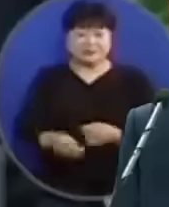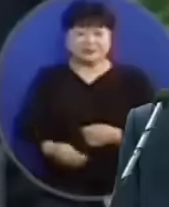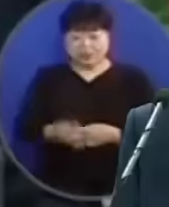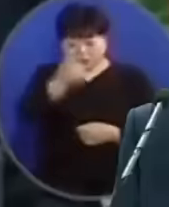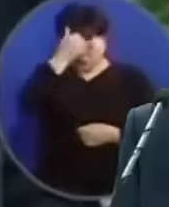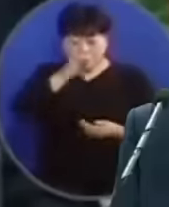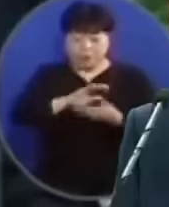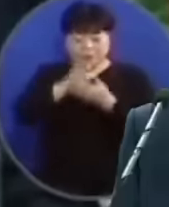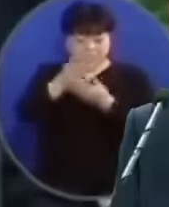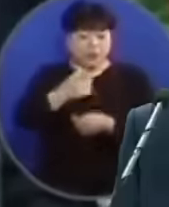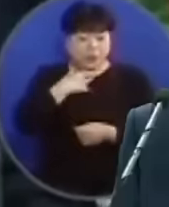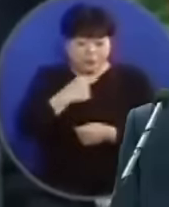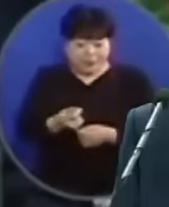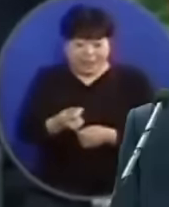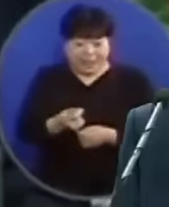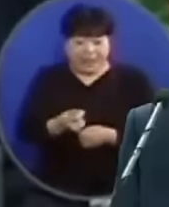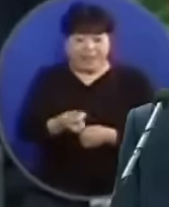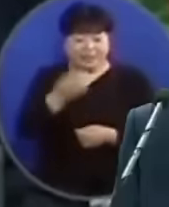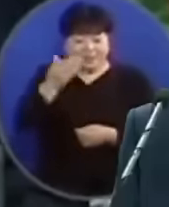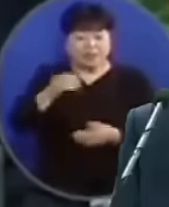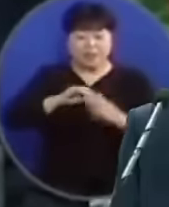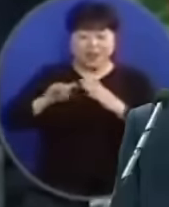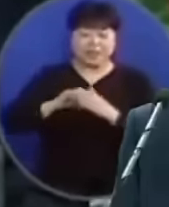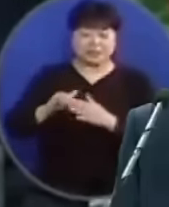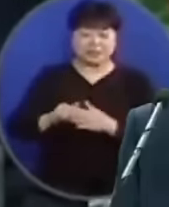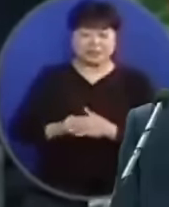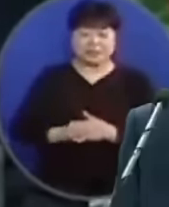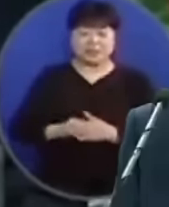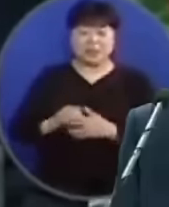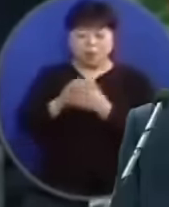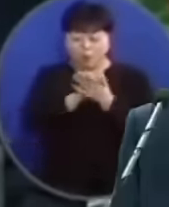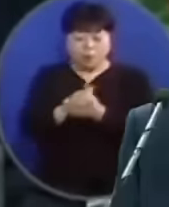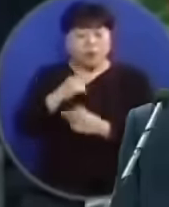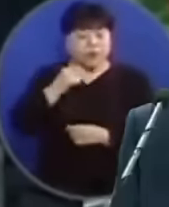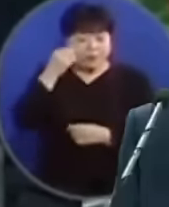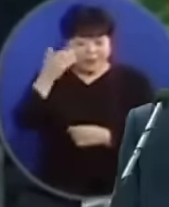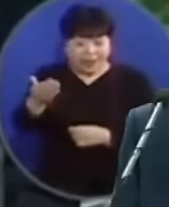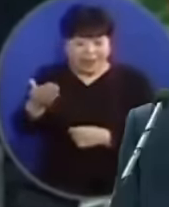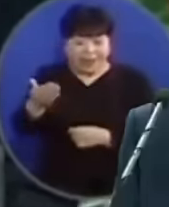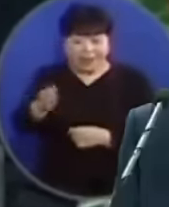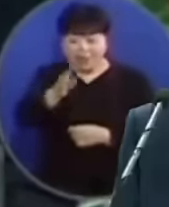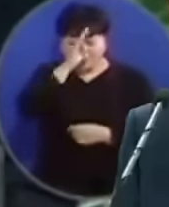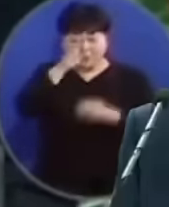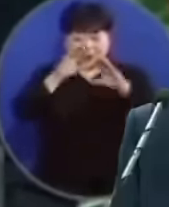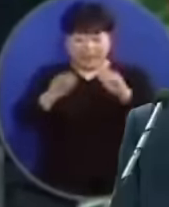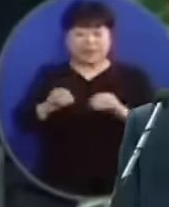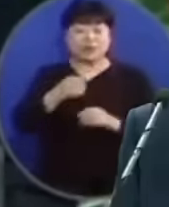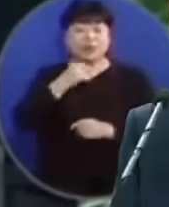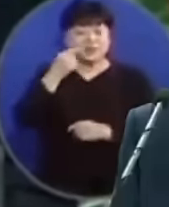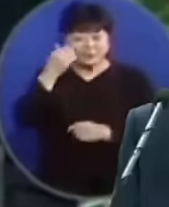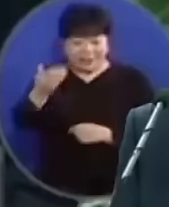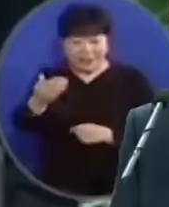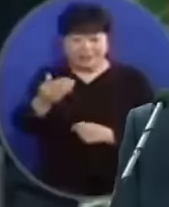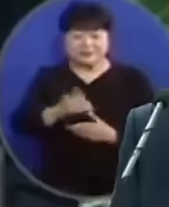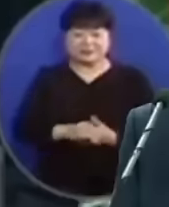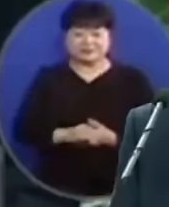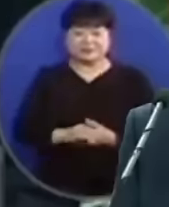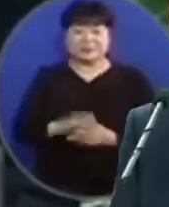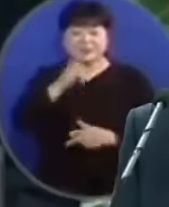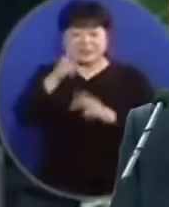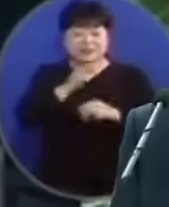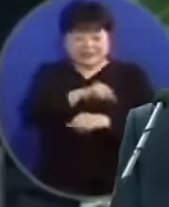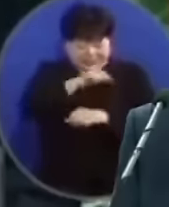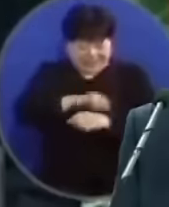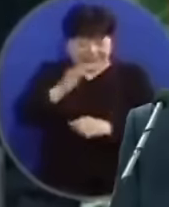도덕적으로 변화되기를 원하십니까? 여러분 가정이 화목되기를 원하십니까? 병이 낫기를 원하십니까? 사업이